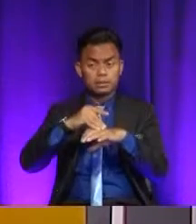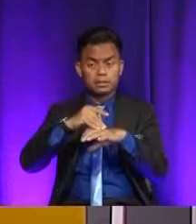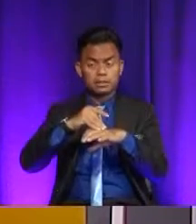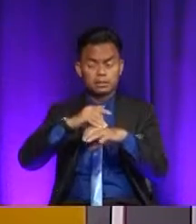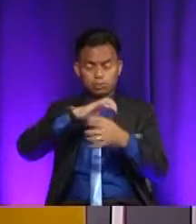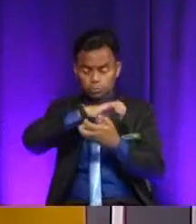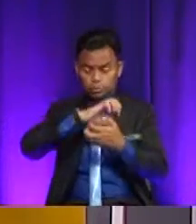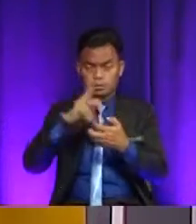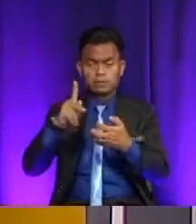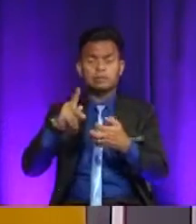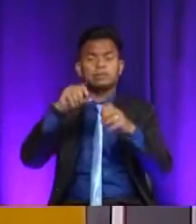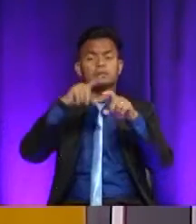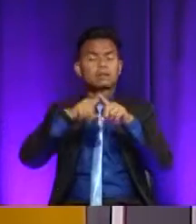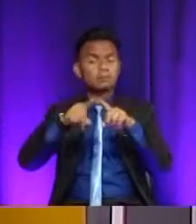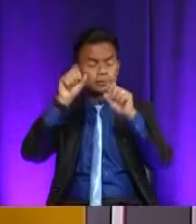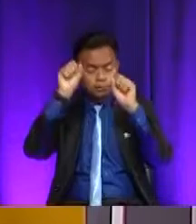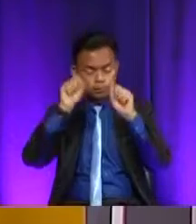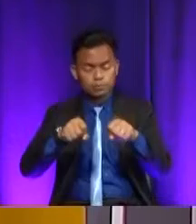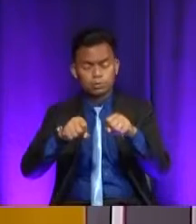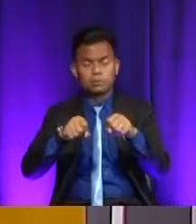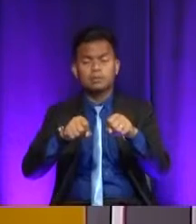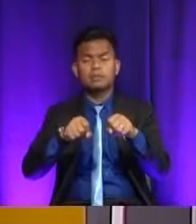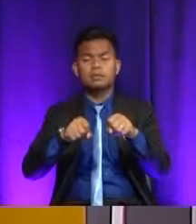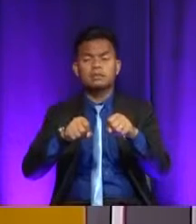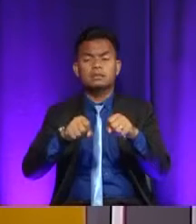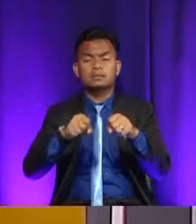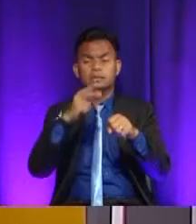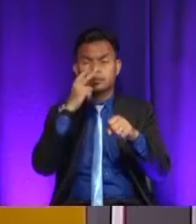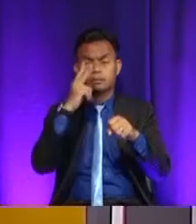so jadi tidaklah oke